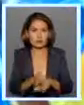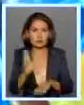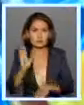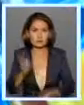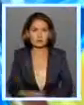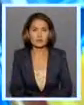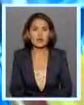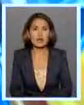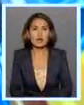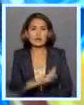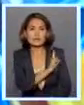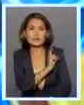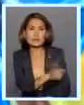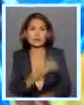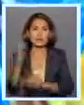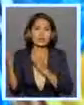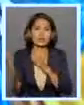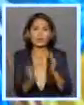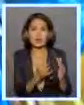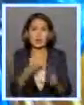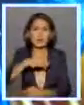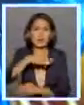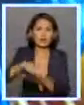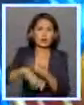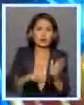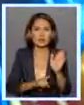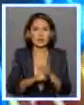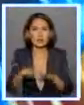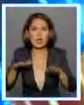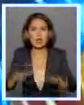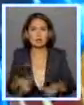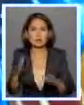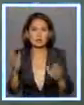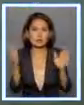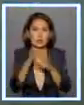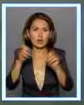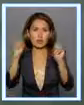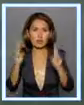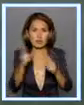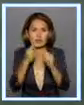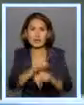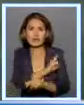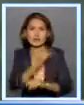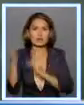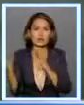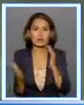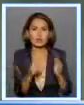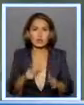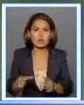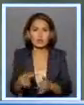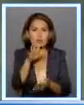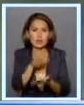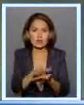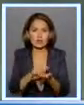Тайваньнан бір ақпар. Елдің оңтүстік бөлігіне Тенбин сұрапыл тайфуны соққы берді. Жергілікті метеорологтардың мәлімдеуінше қатты жел жолдағының